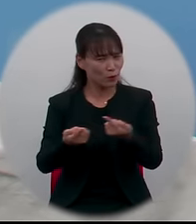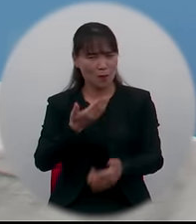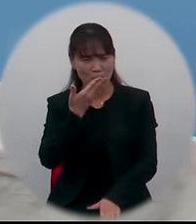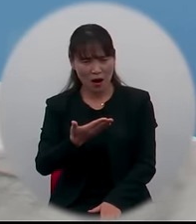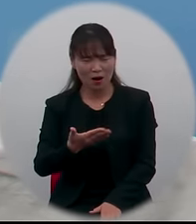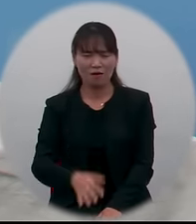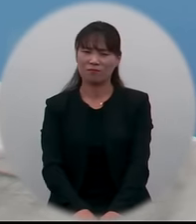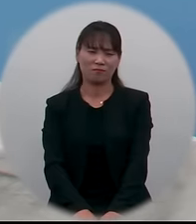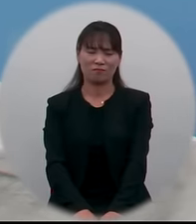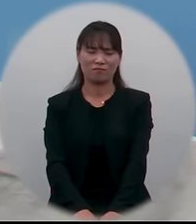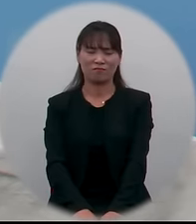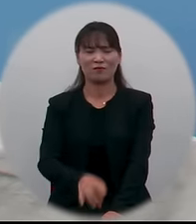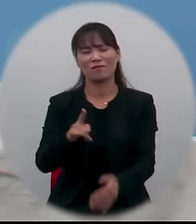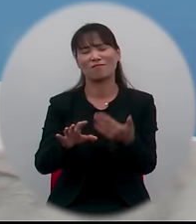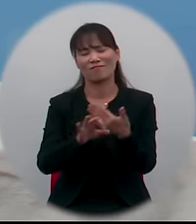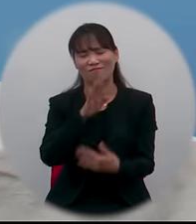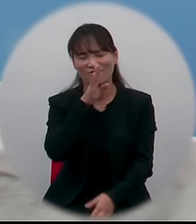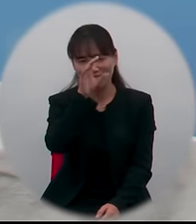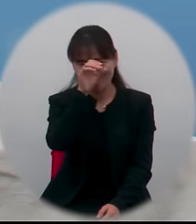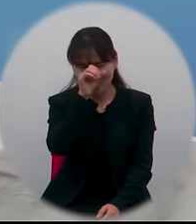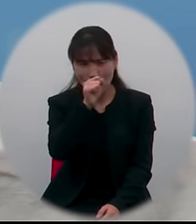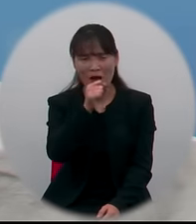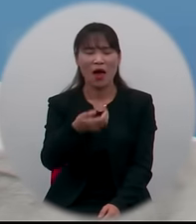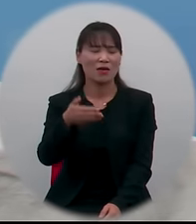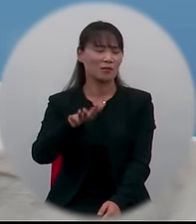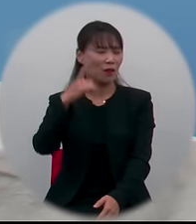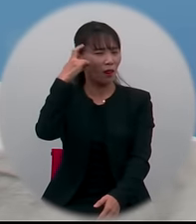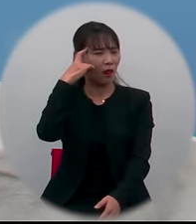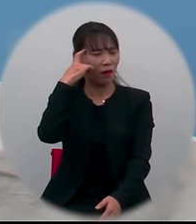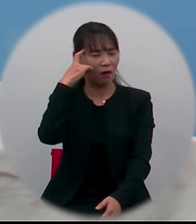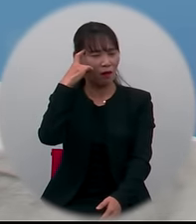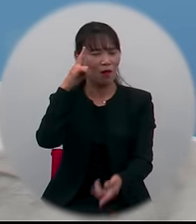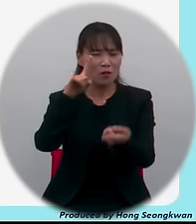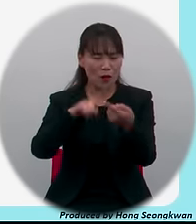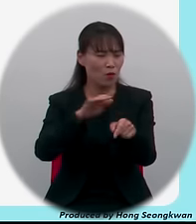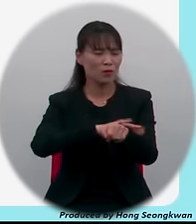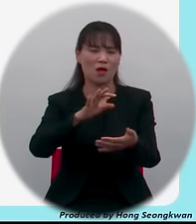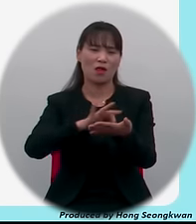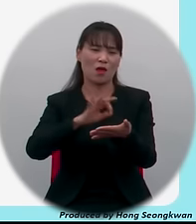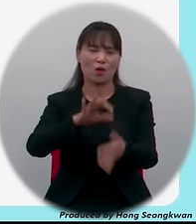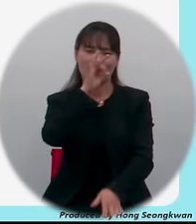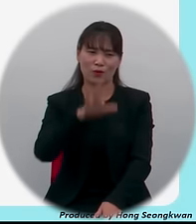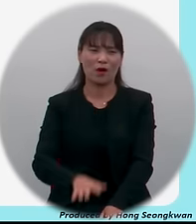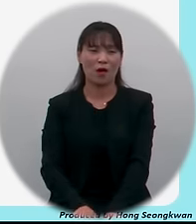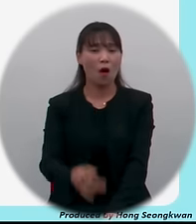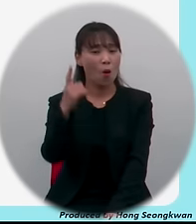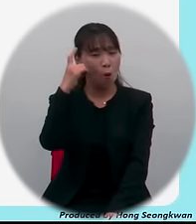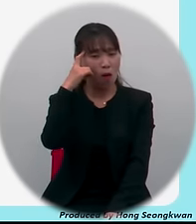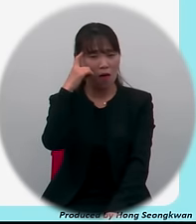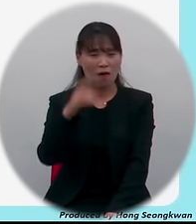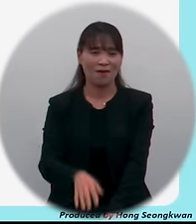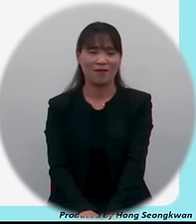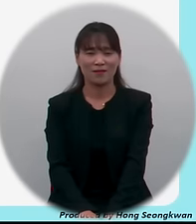그랬으면 너무 좋겠는데 생각대로 잘 사용하지 못하는 경우가 많습니다 이유는 다음과 같습니다 첫